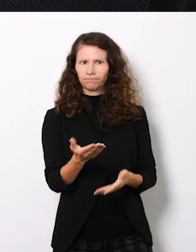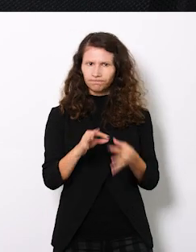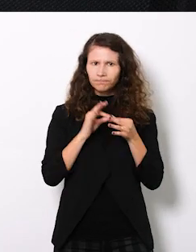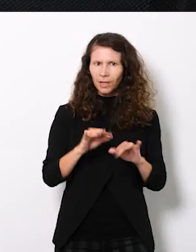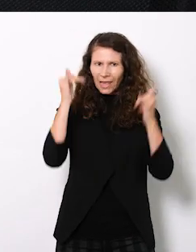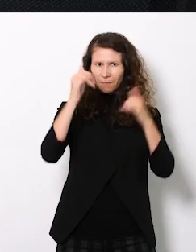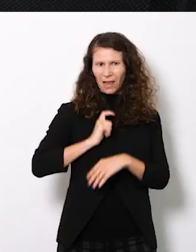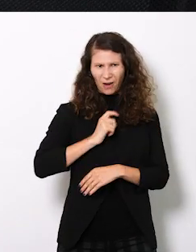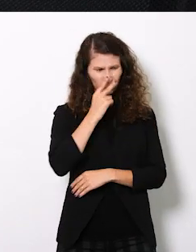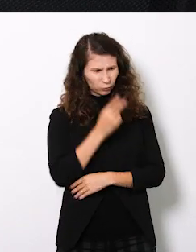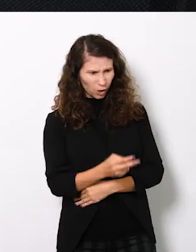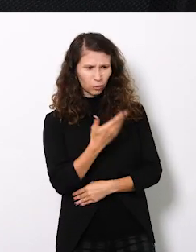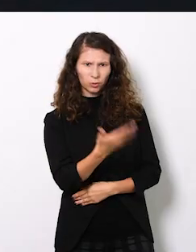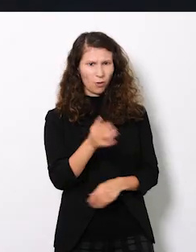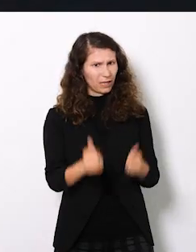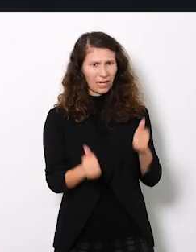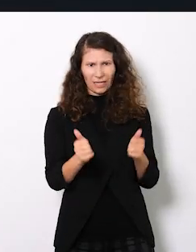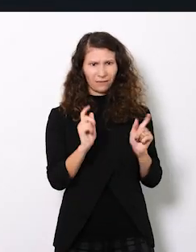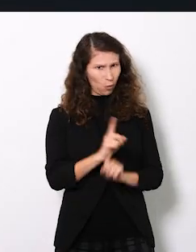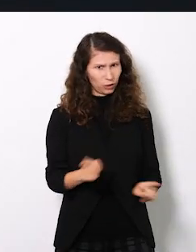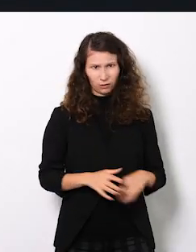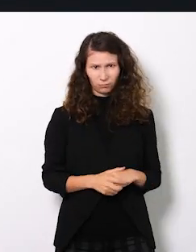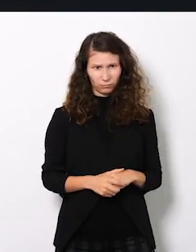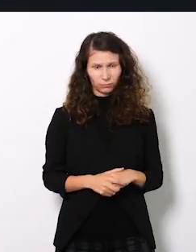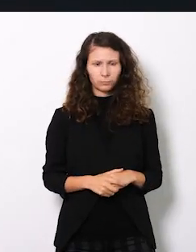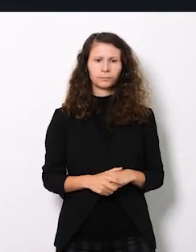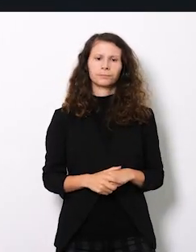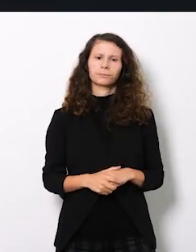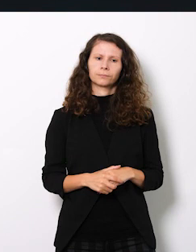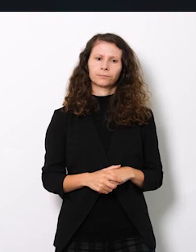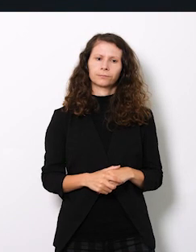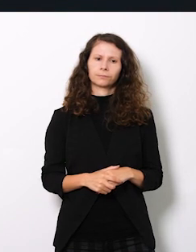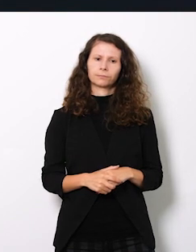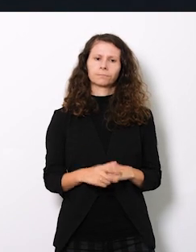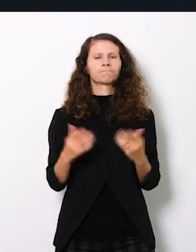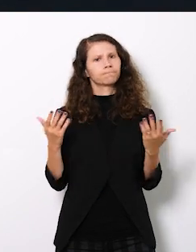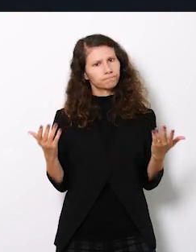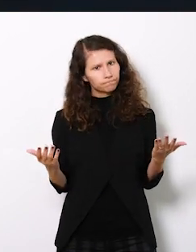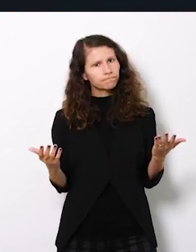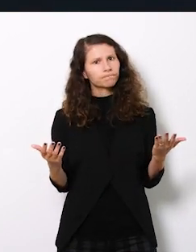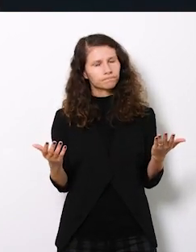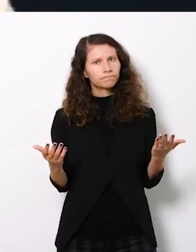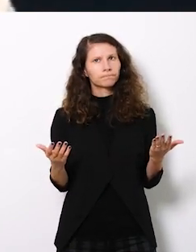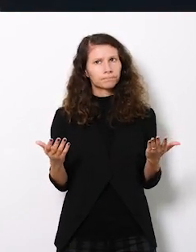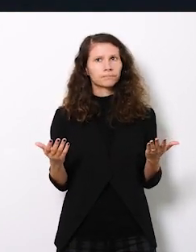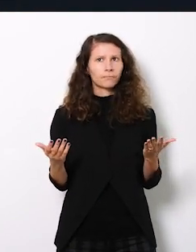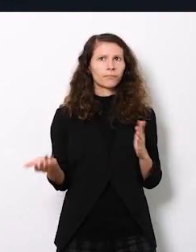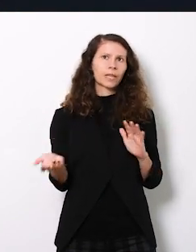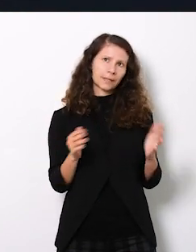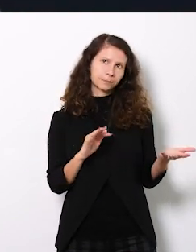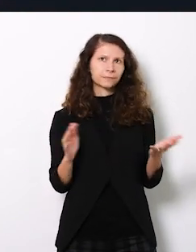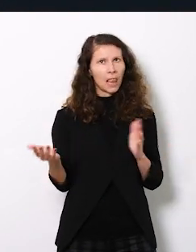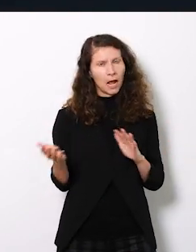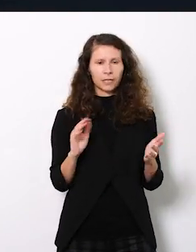sieht, dann eben auch nicht die Alternative. Ja, wie gesagt, wir müssen da möglicherweise auch in